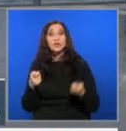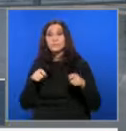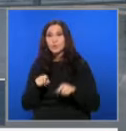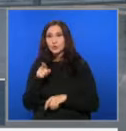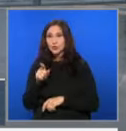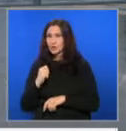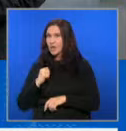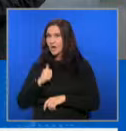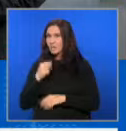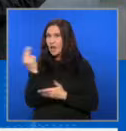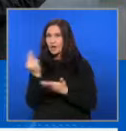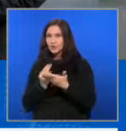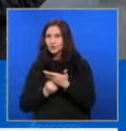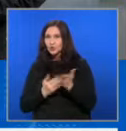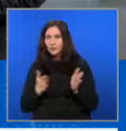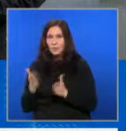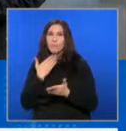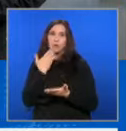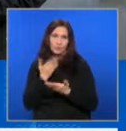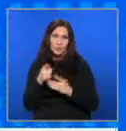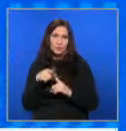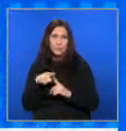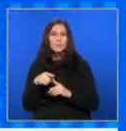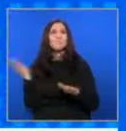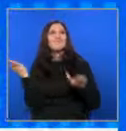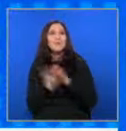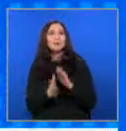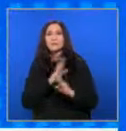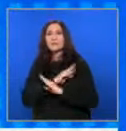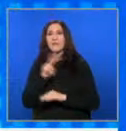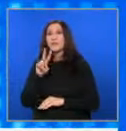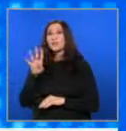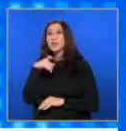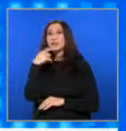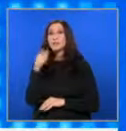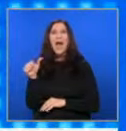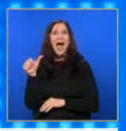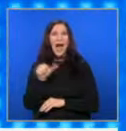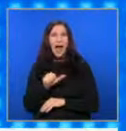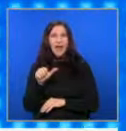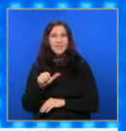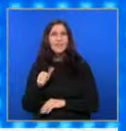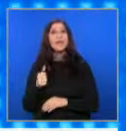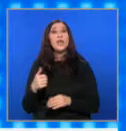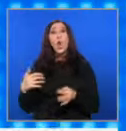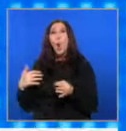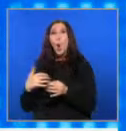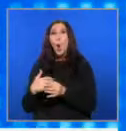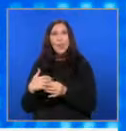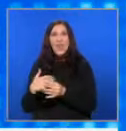приключи този криминален сюжет. Благодаря ти, Тихомире. Делото за смъртта на 24-годишната Ани и на нейния